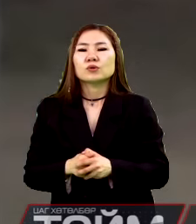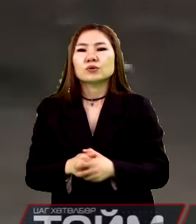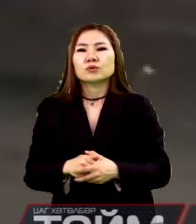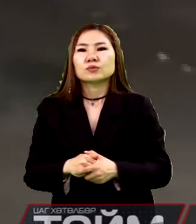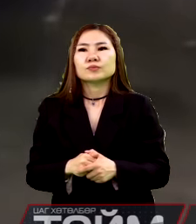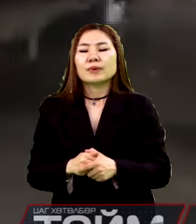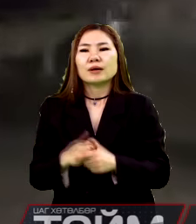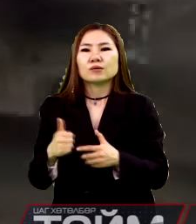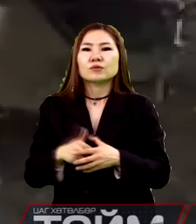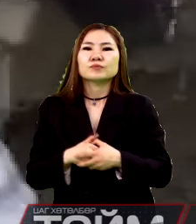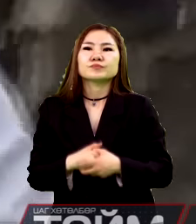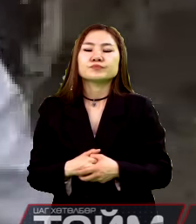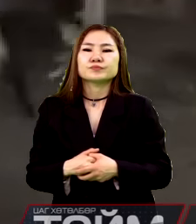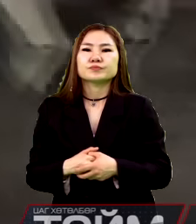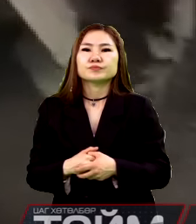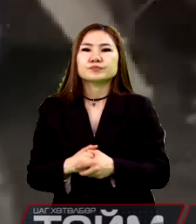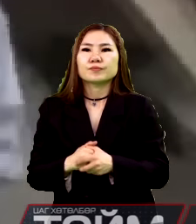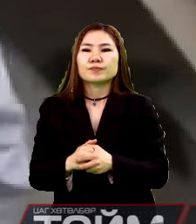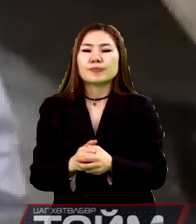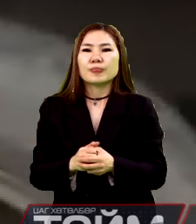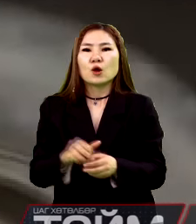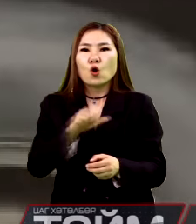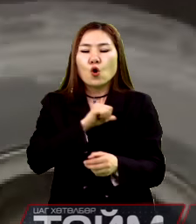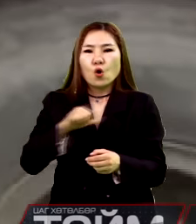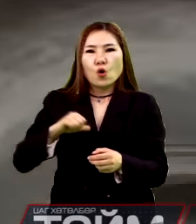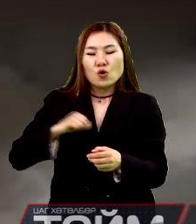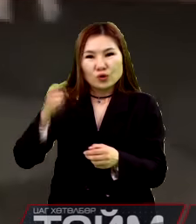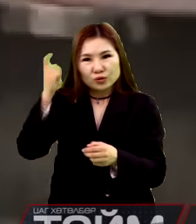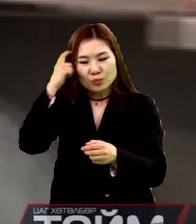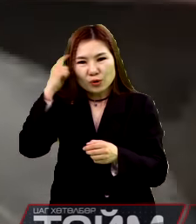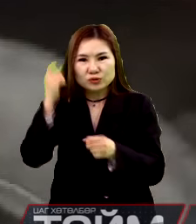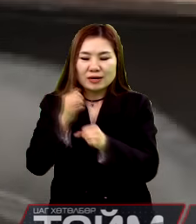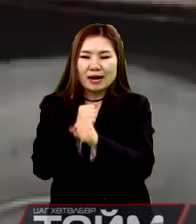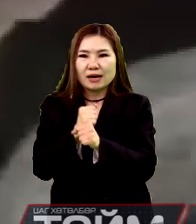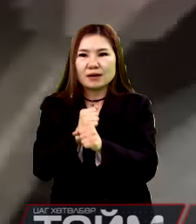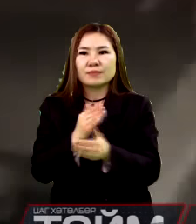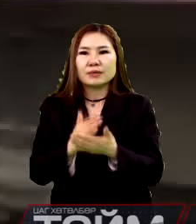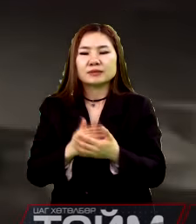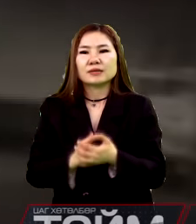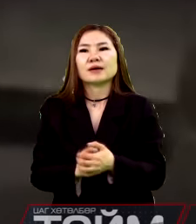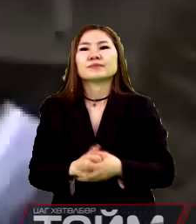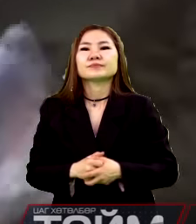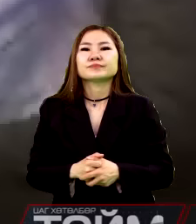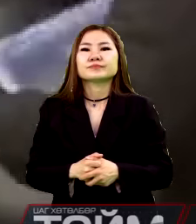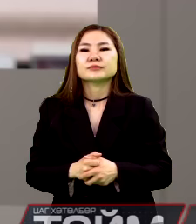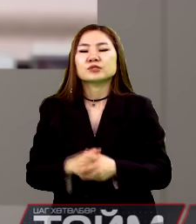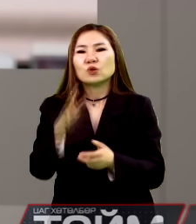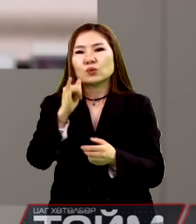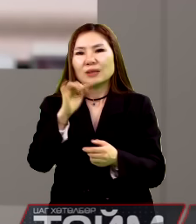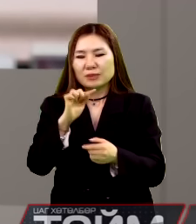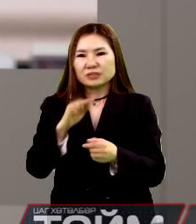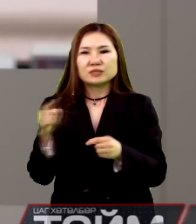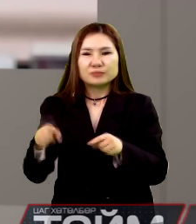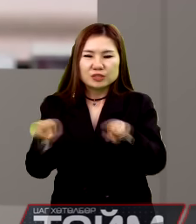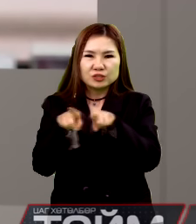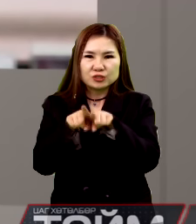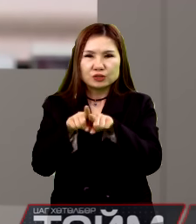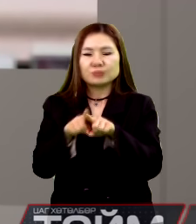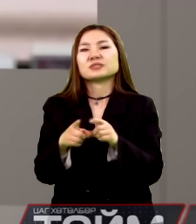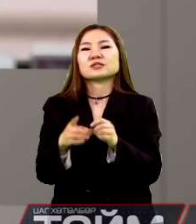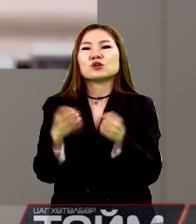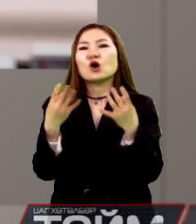байгаа үнэн ч одоо ямар ч тийм ухамсаргүй дэ зөвхөн одоо нөгөө амийн хувь хэчээсэн ийм байдлаа. Тэгэхээр ийм зүйл бол Улаанбаатар хотод одоо маш